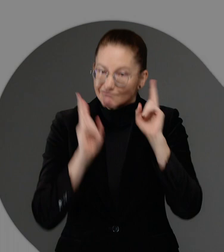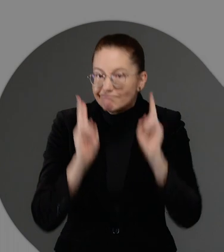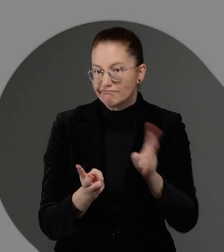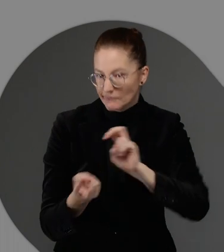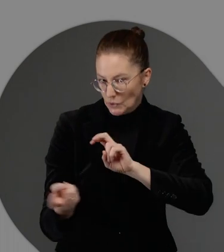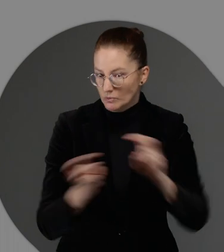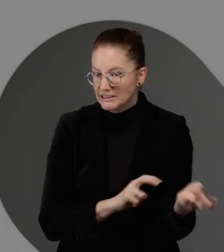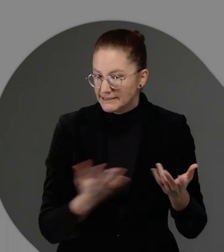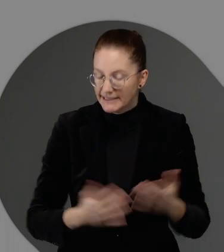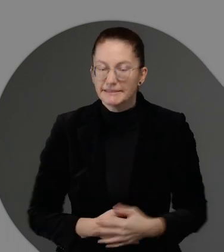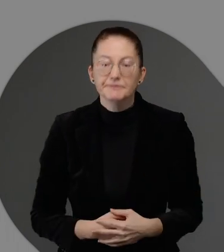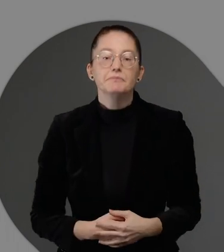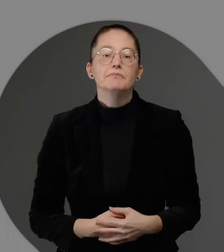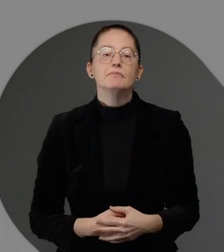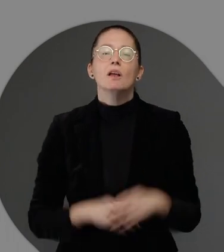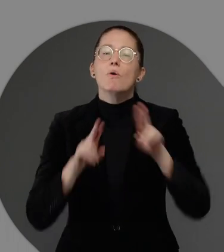nicht umgesetzt. Im